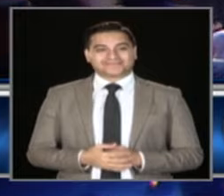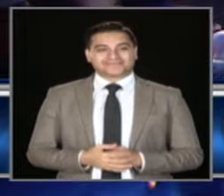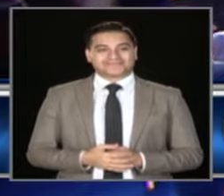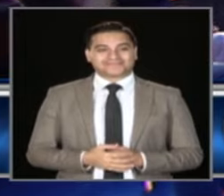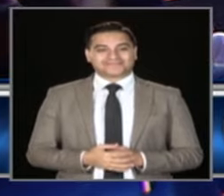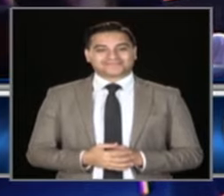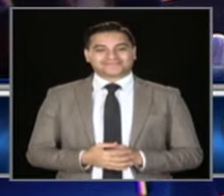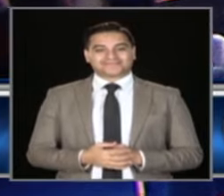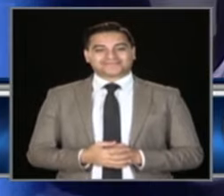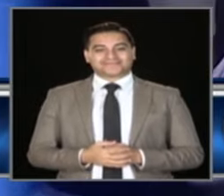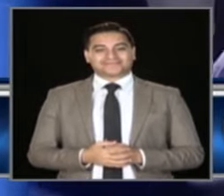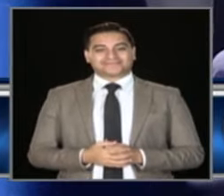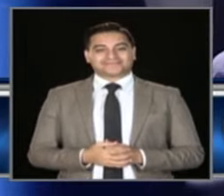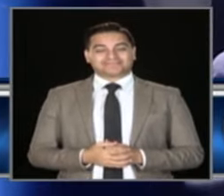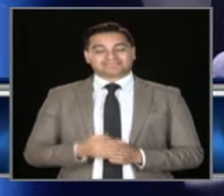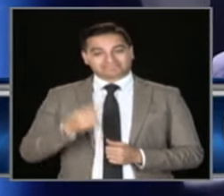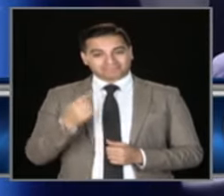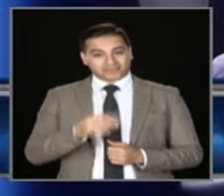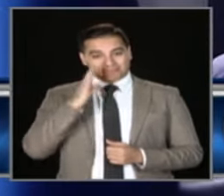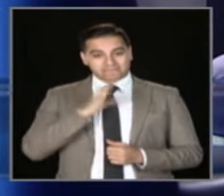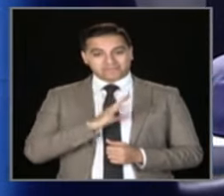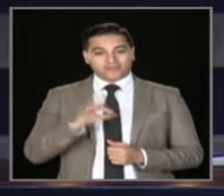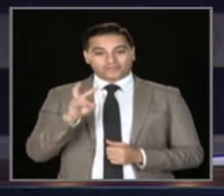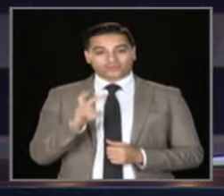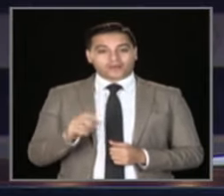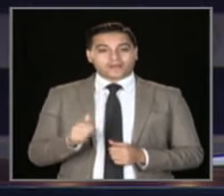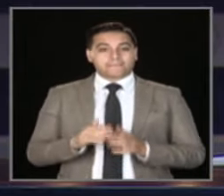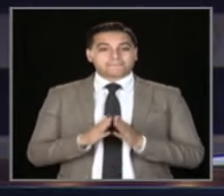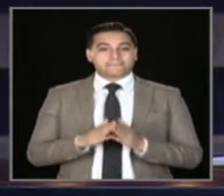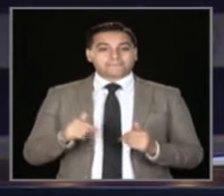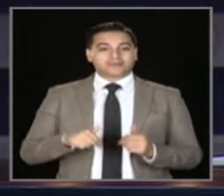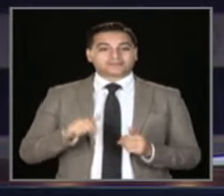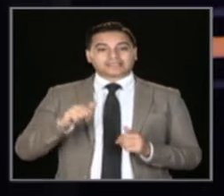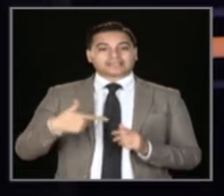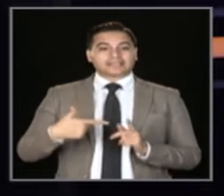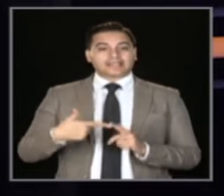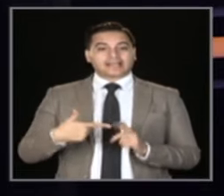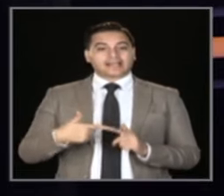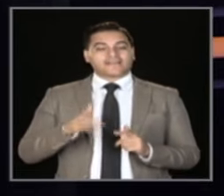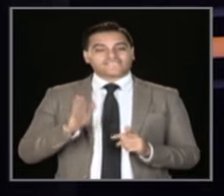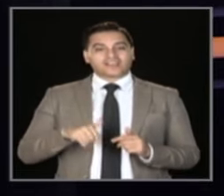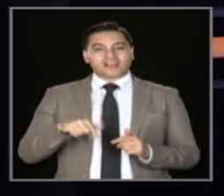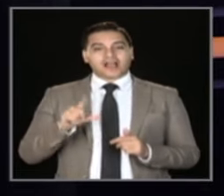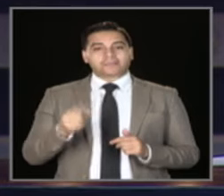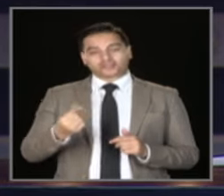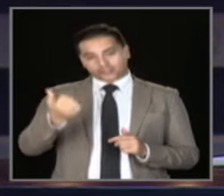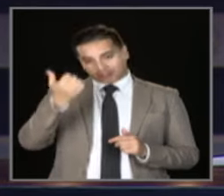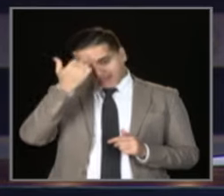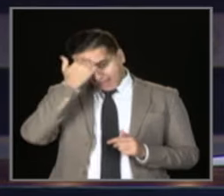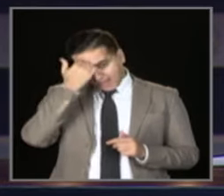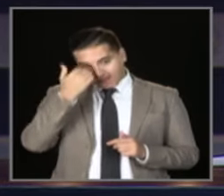ل اقوللكم على مفاجاه قول مصر التانيه فيها 15